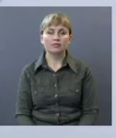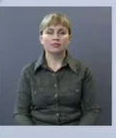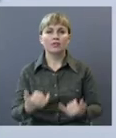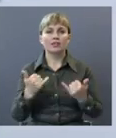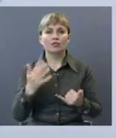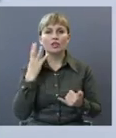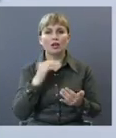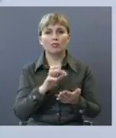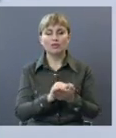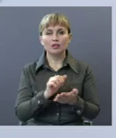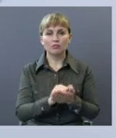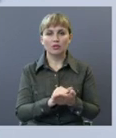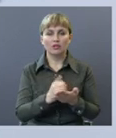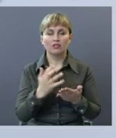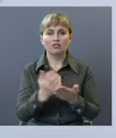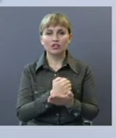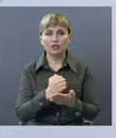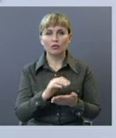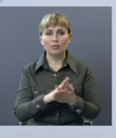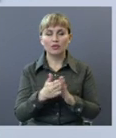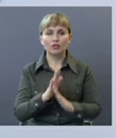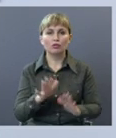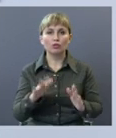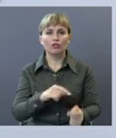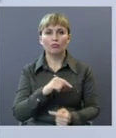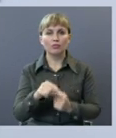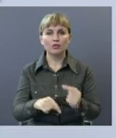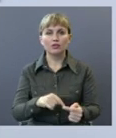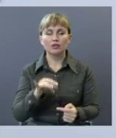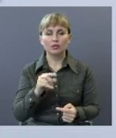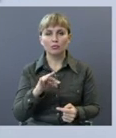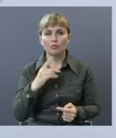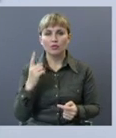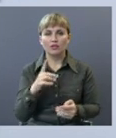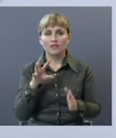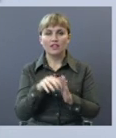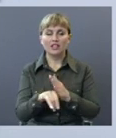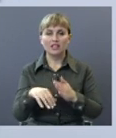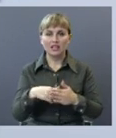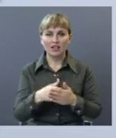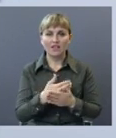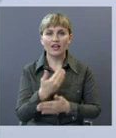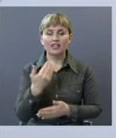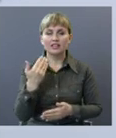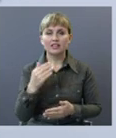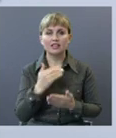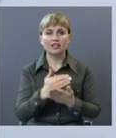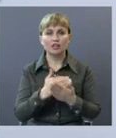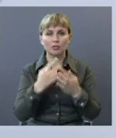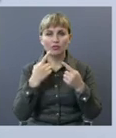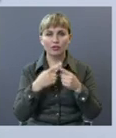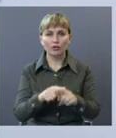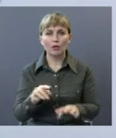Сегодня Алматы занимает лидирующие позиции не только в бизнесе, но и по первенству внедрения инноваций. Системные